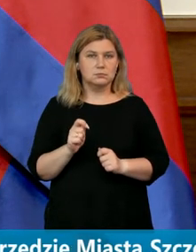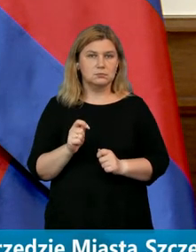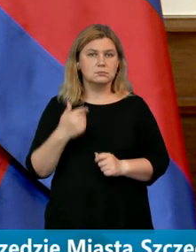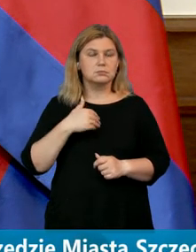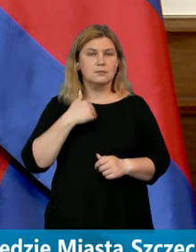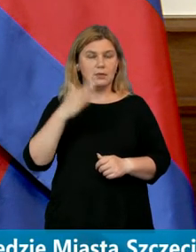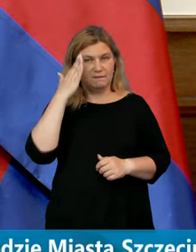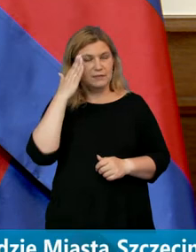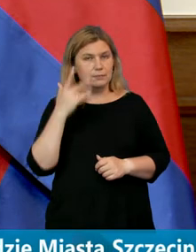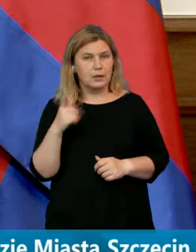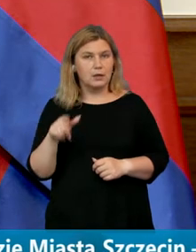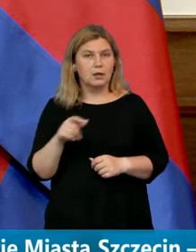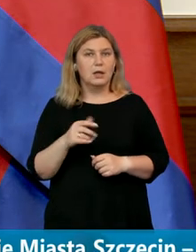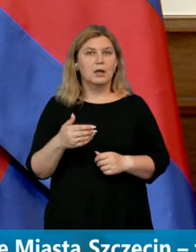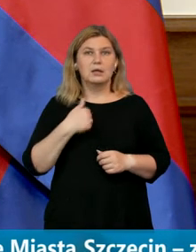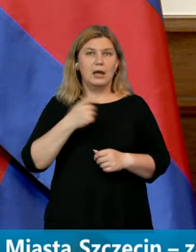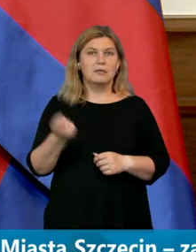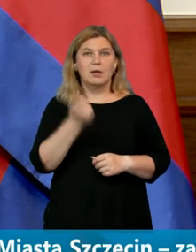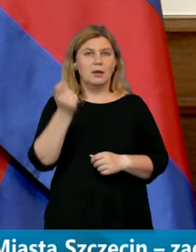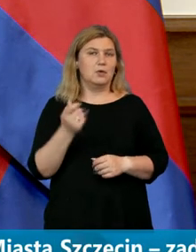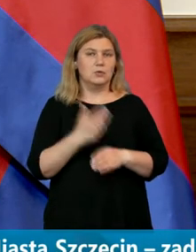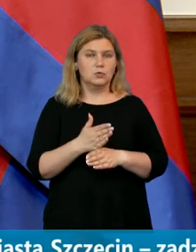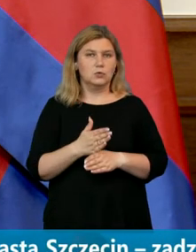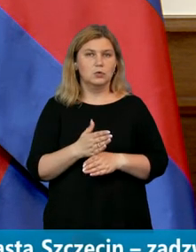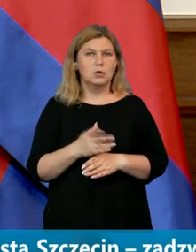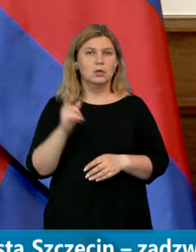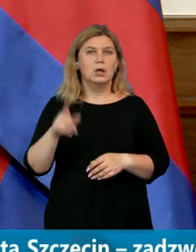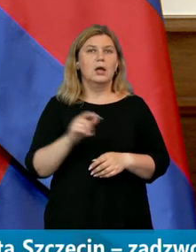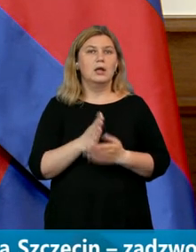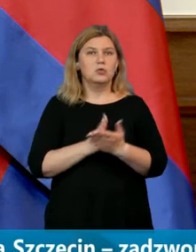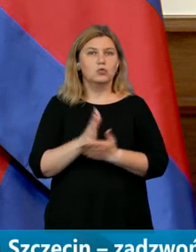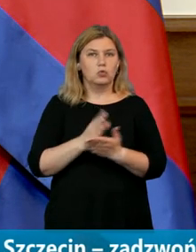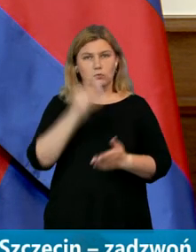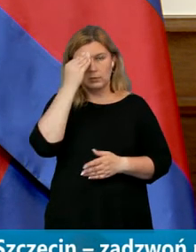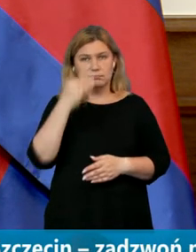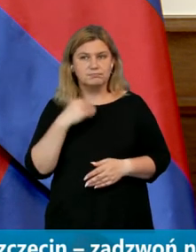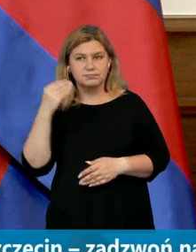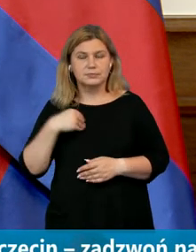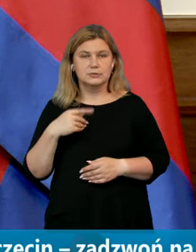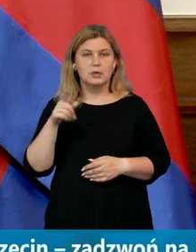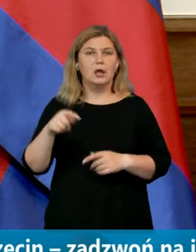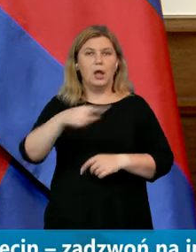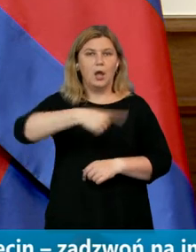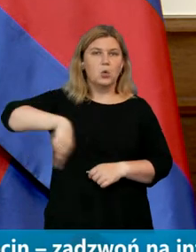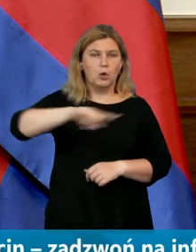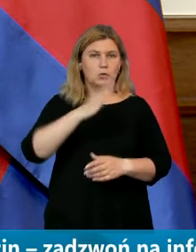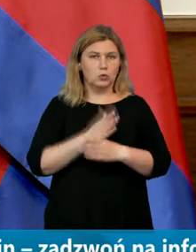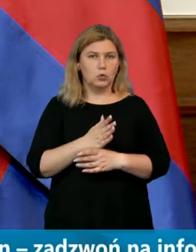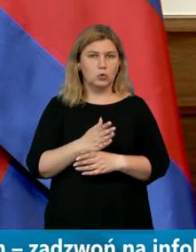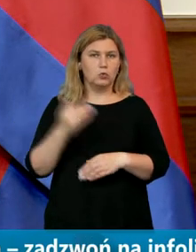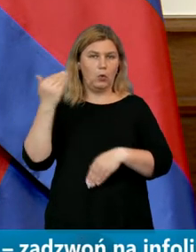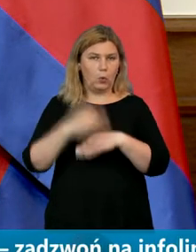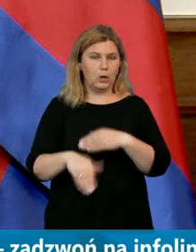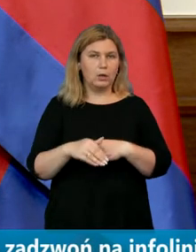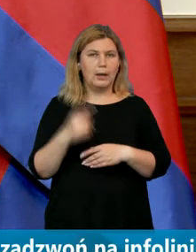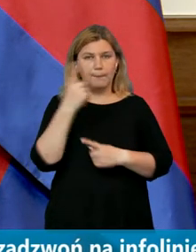wiem. Jakiś czas nie jechałem tamtędy, ale już moje służby tutaj meldują, że rondo już jest na ukończeniu, więc